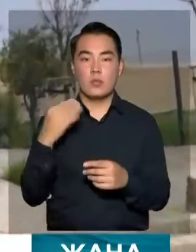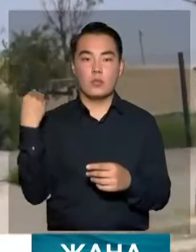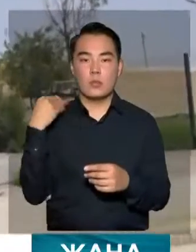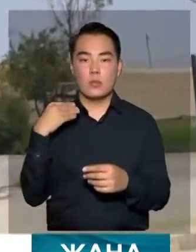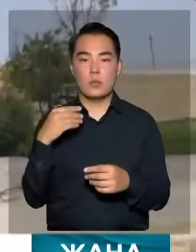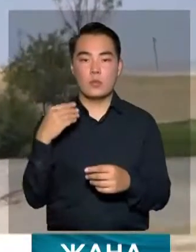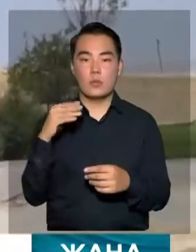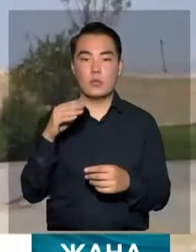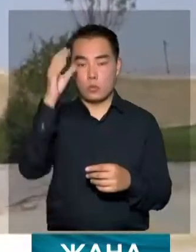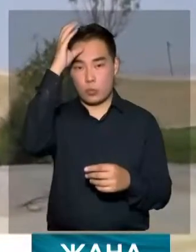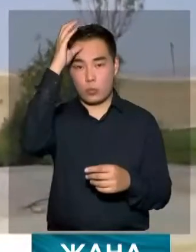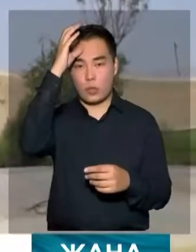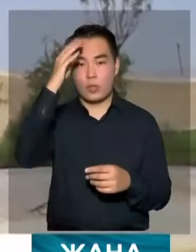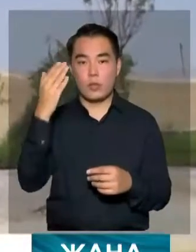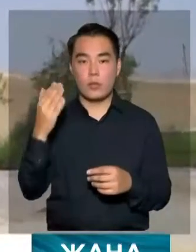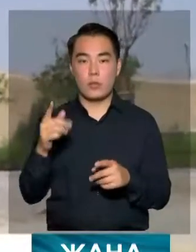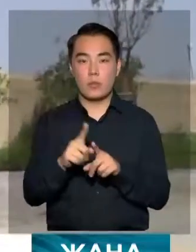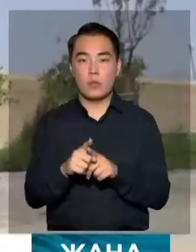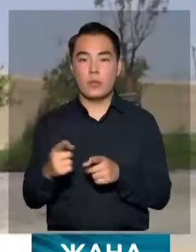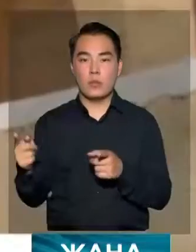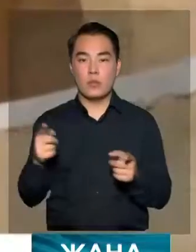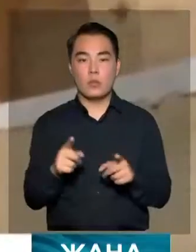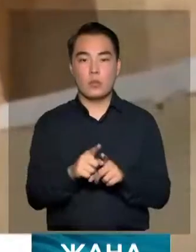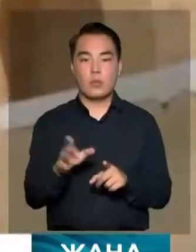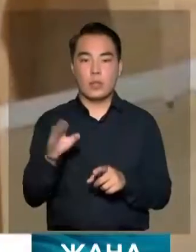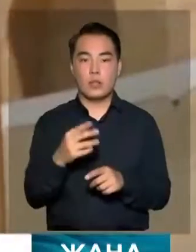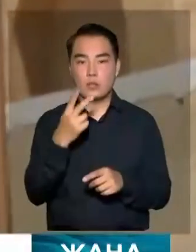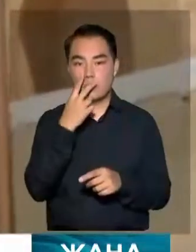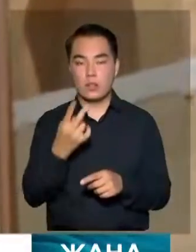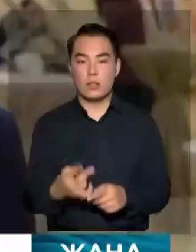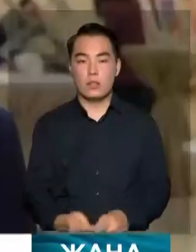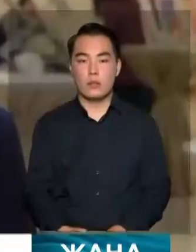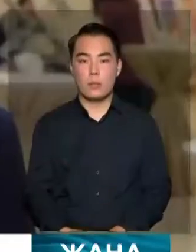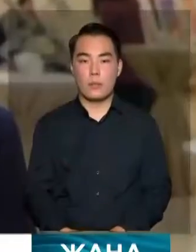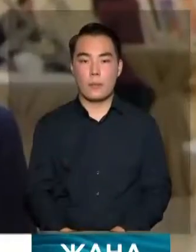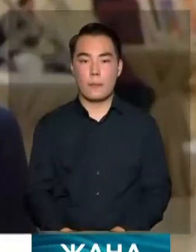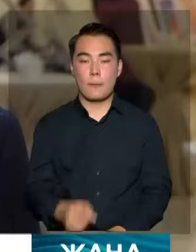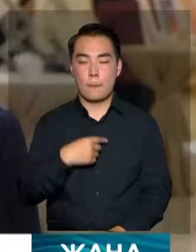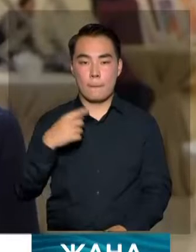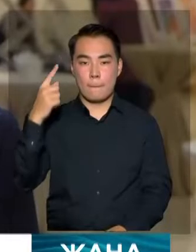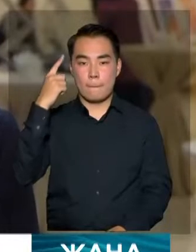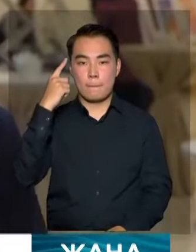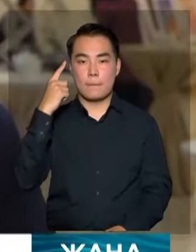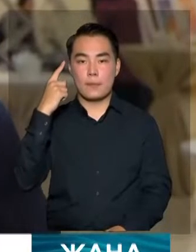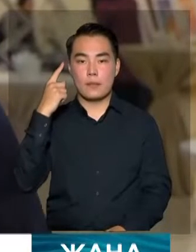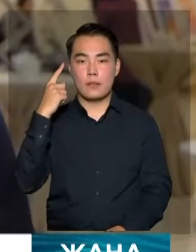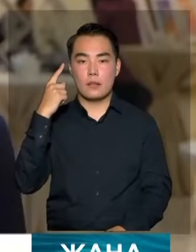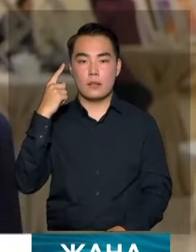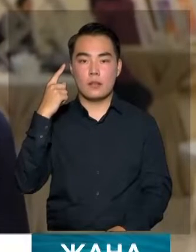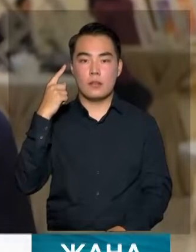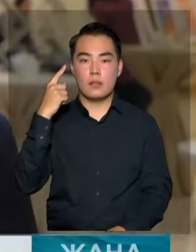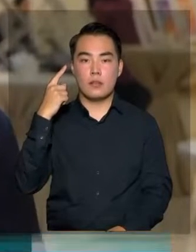мәдени мұраны келер ұрпаққа қаз қалпында жеткізу баршамызға парыз дейді. Менің ойымша өнеме... Сіздер